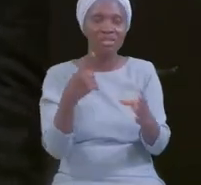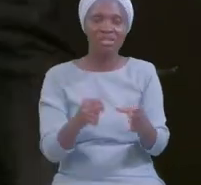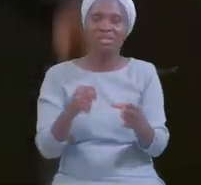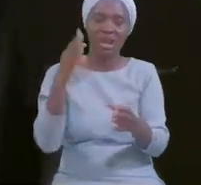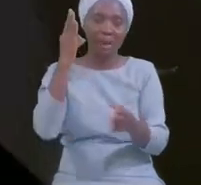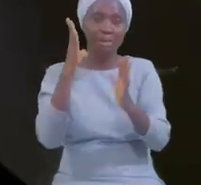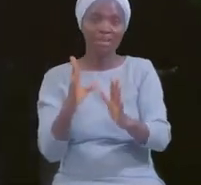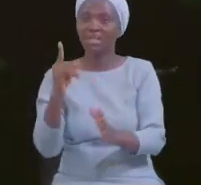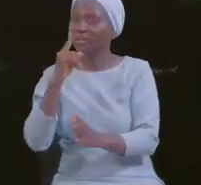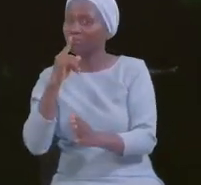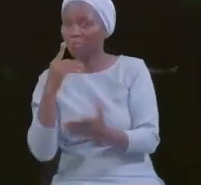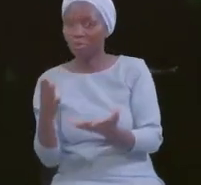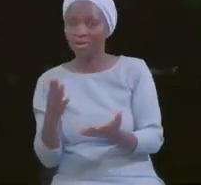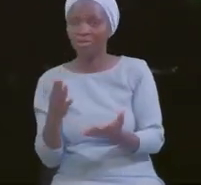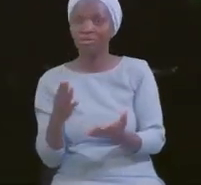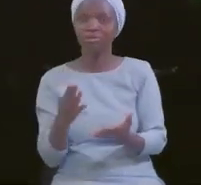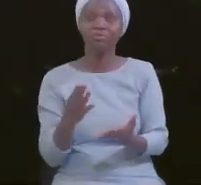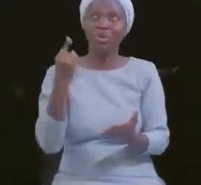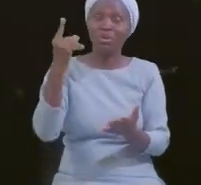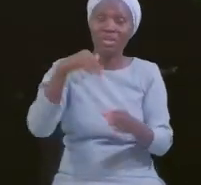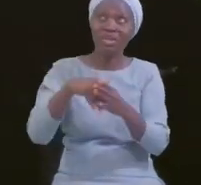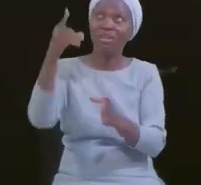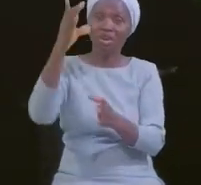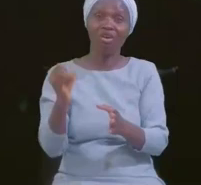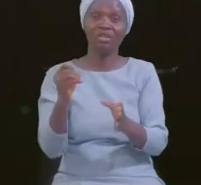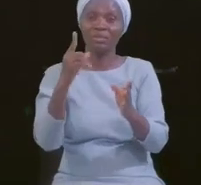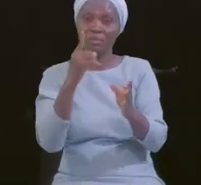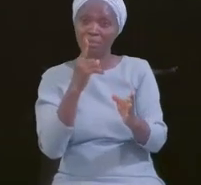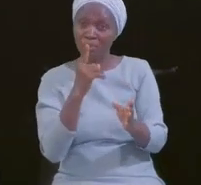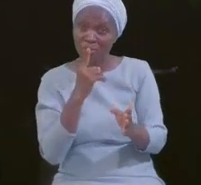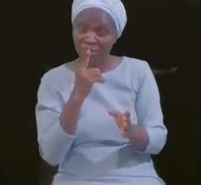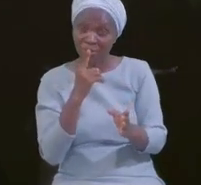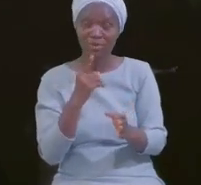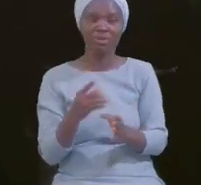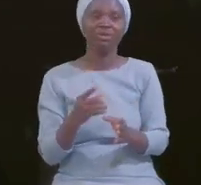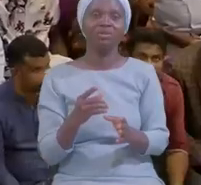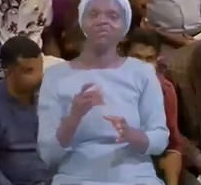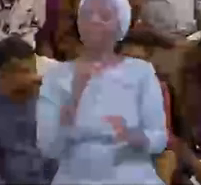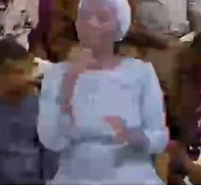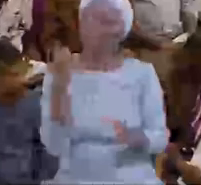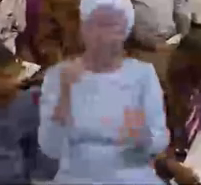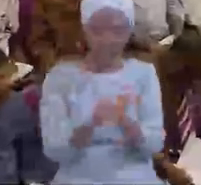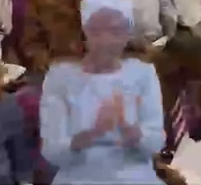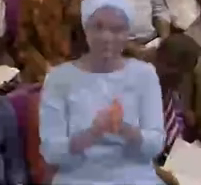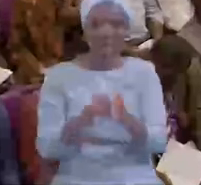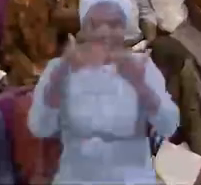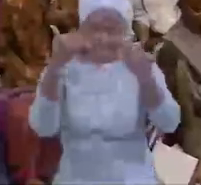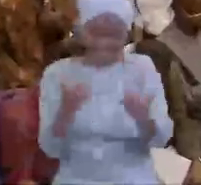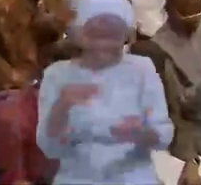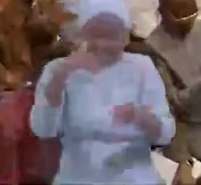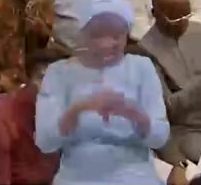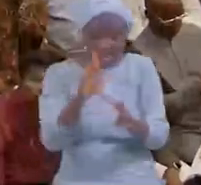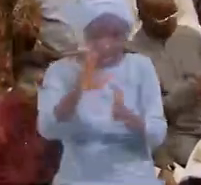c'est seulement dans la bouche de Dieu. La parole est maintenant dans votre bouche. Et c'est vous